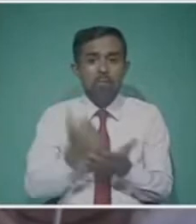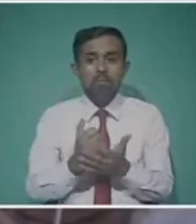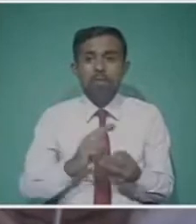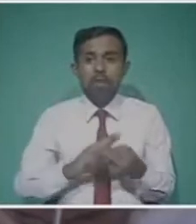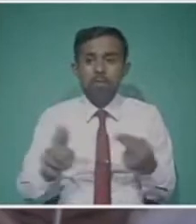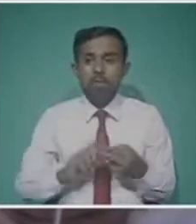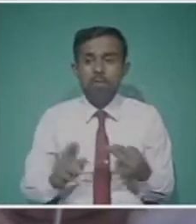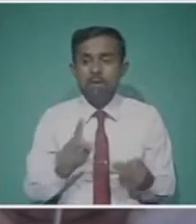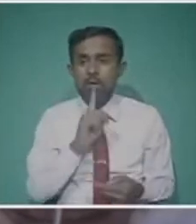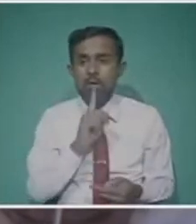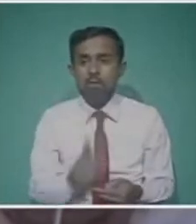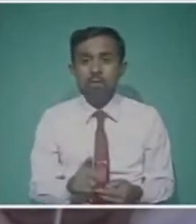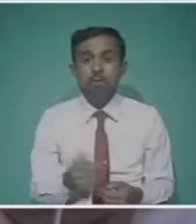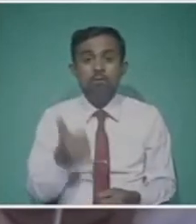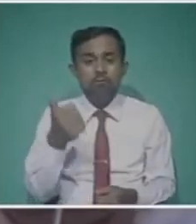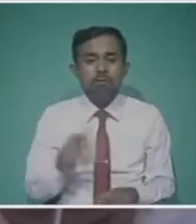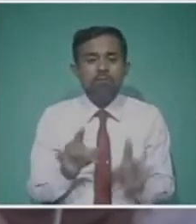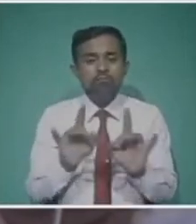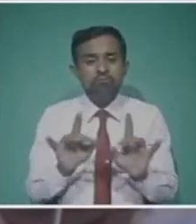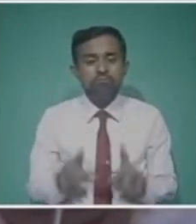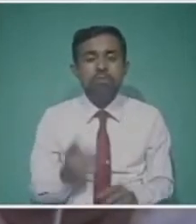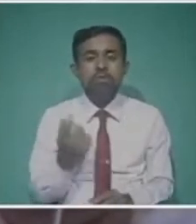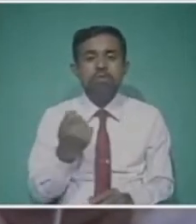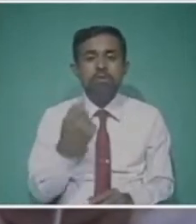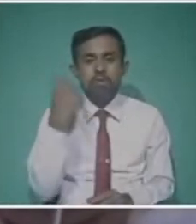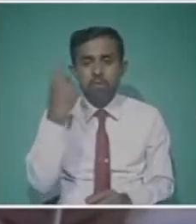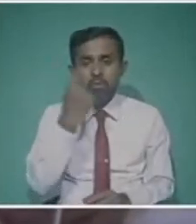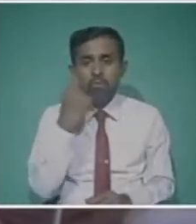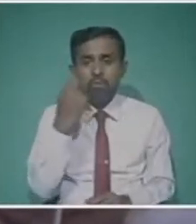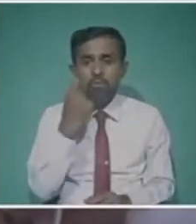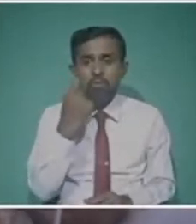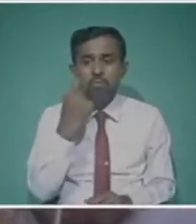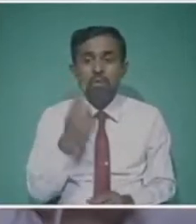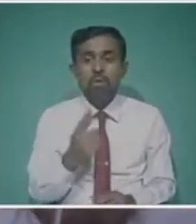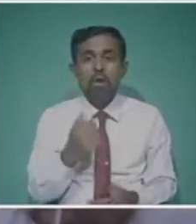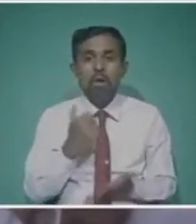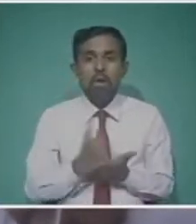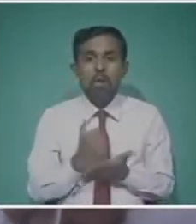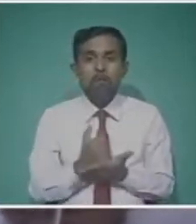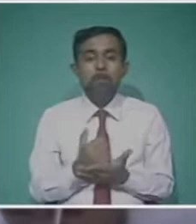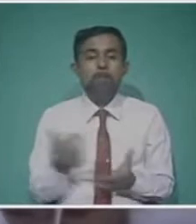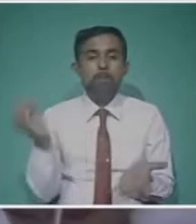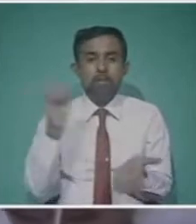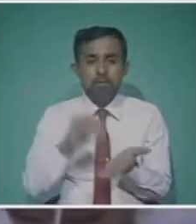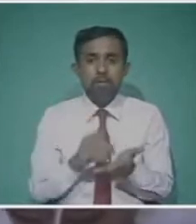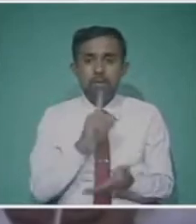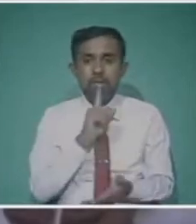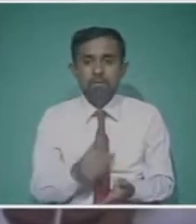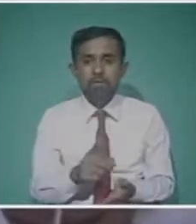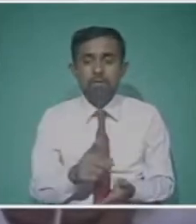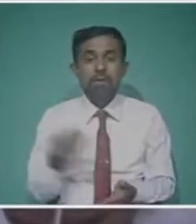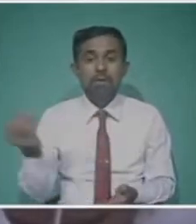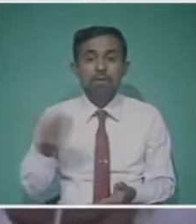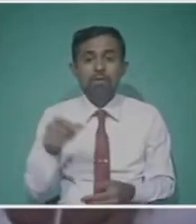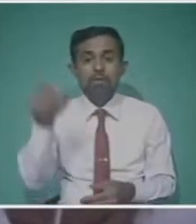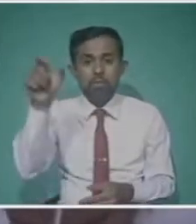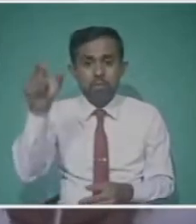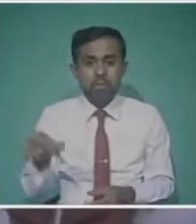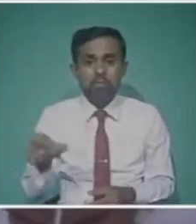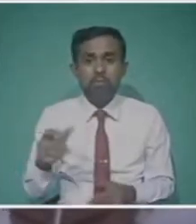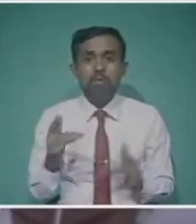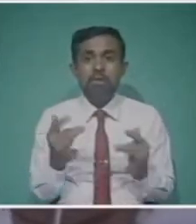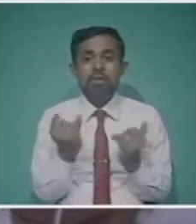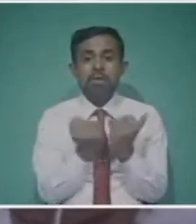අපි ඉල්ලීම කරනවා. වැදගත් විදියට හොයන සල්ලි ටික වැදගත් විදියට බැංකුවක් මාර්ගයෙන් එවන්න කියලා. ඒ වගේම මේ එවන අයට අපි